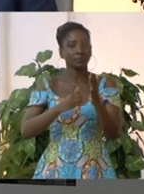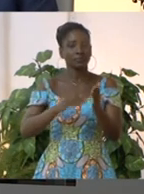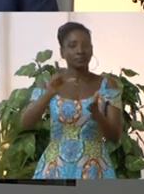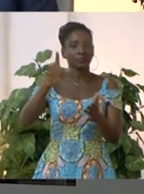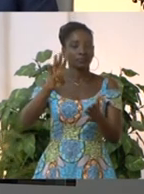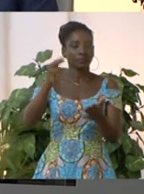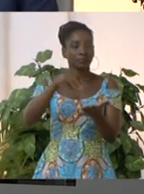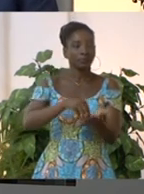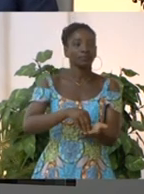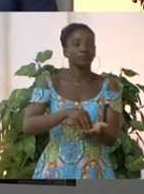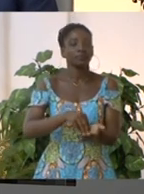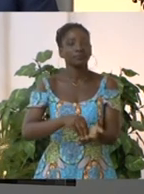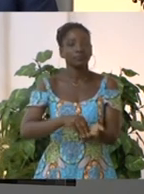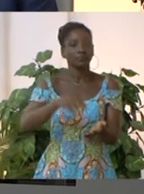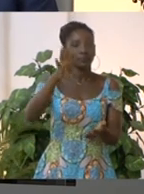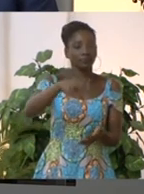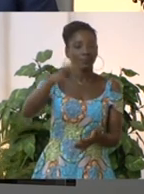064. Personnel d'astreinte, 27.